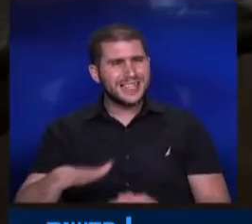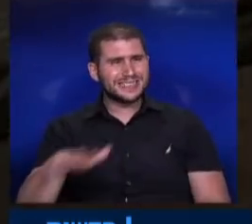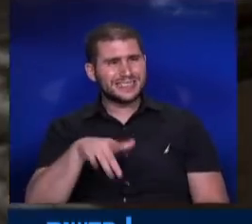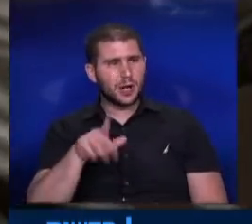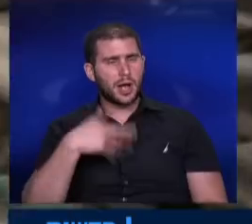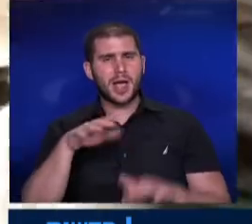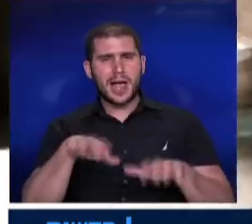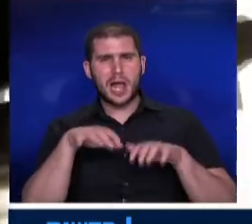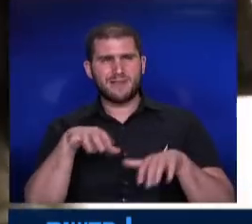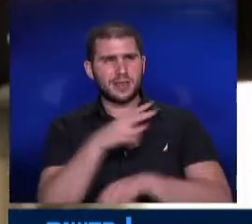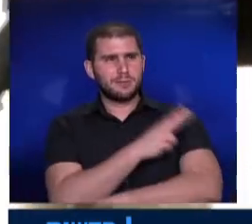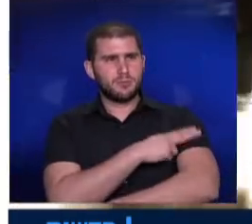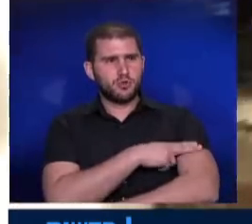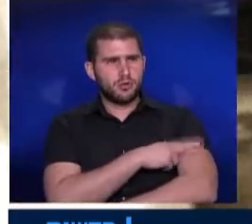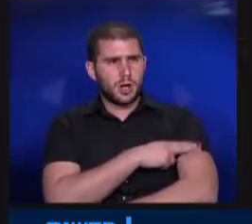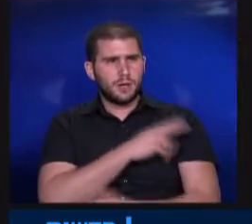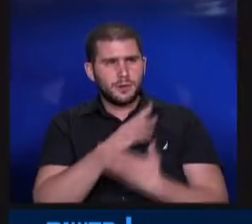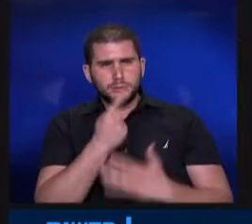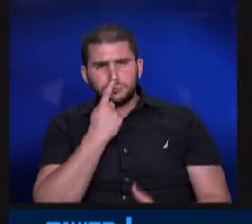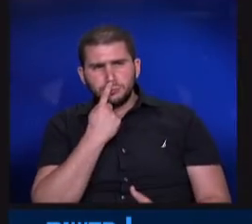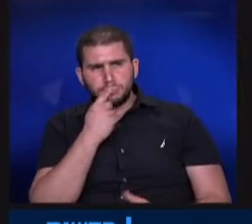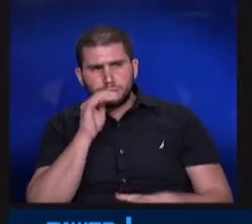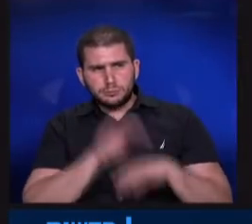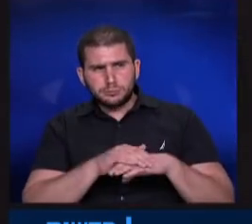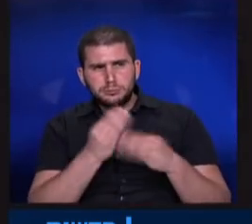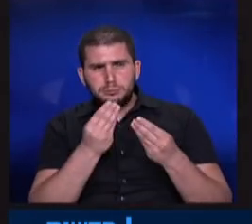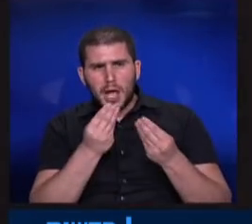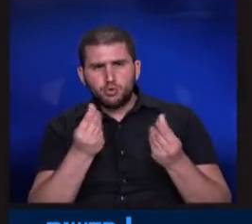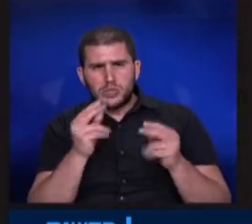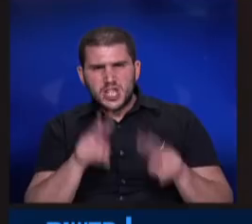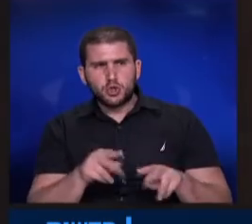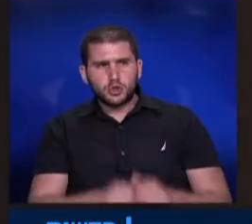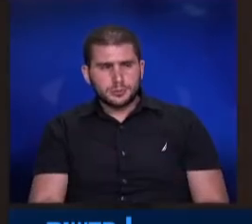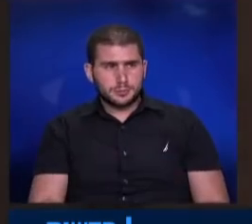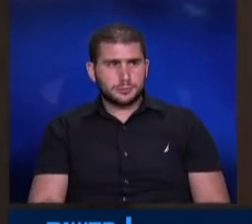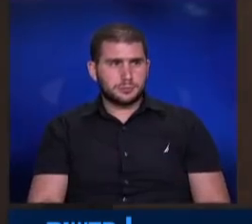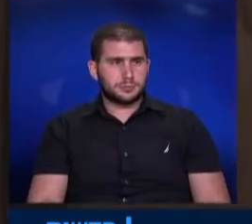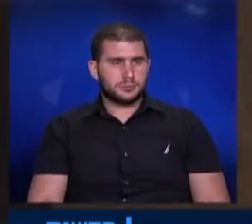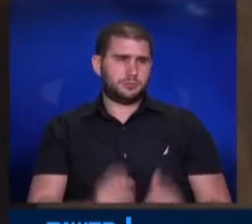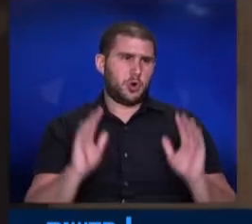הזה אחרי שהכלבה המשטרתית זיהתה משהו חשוד.